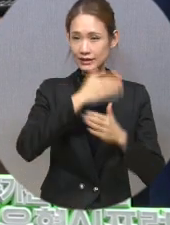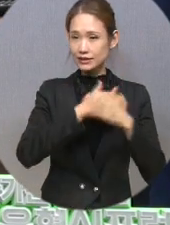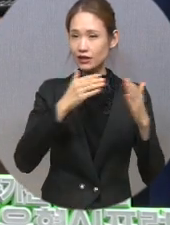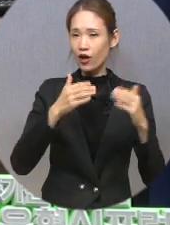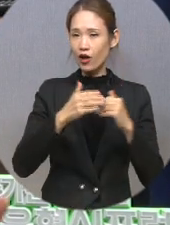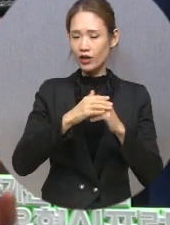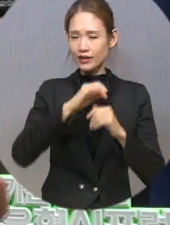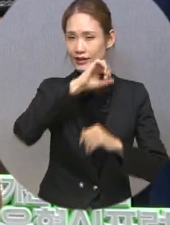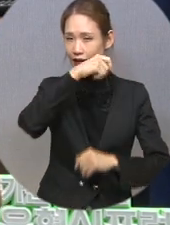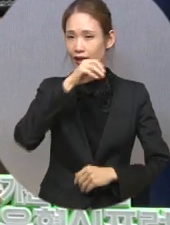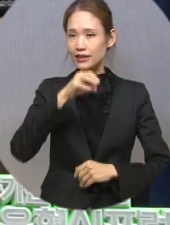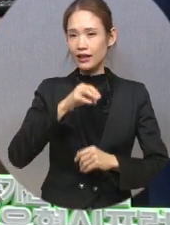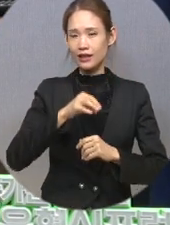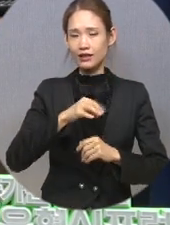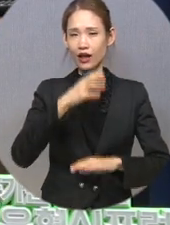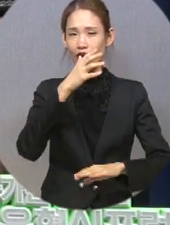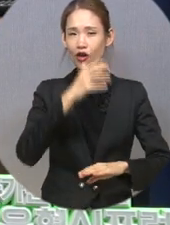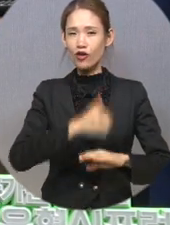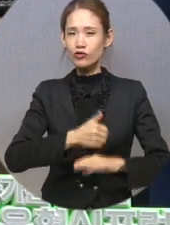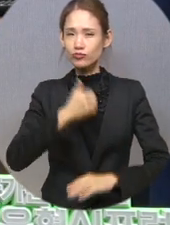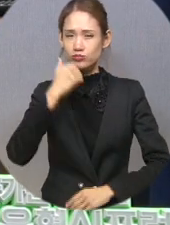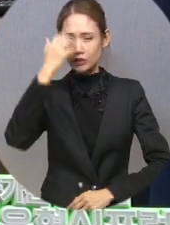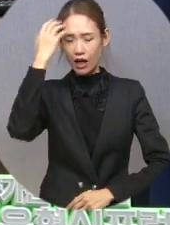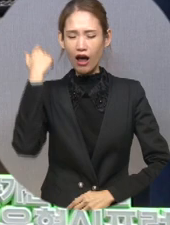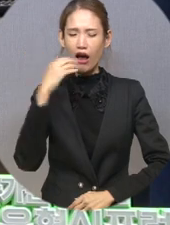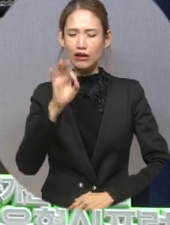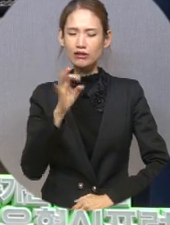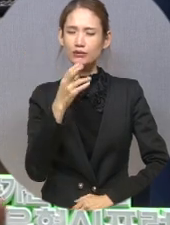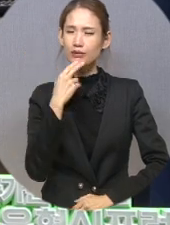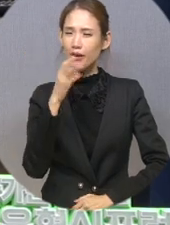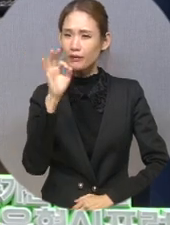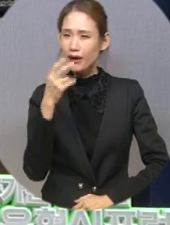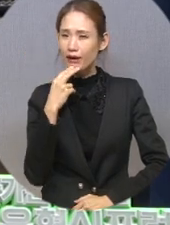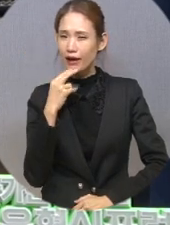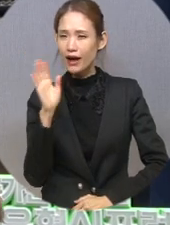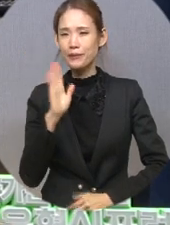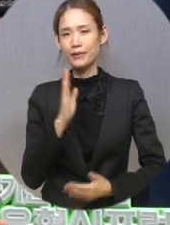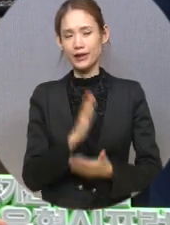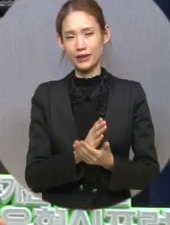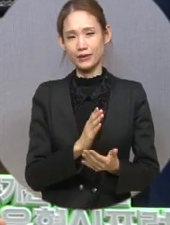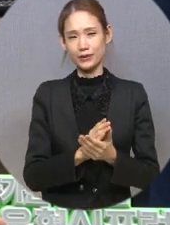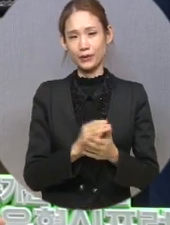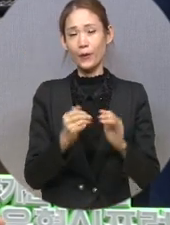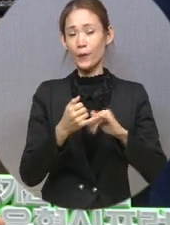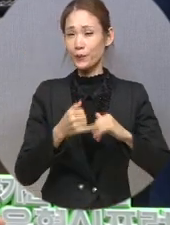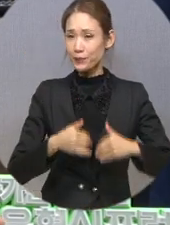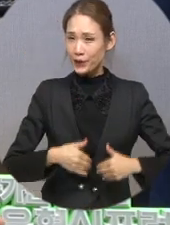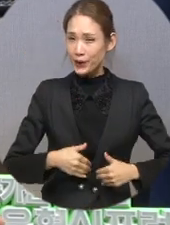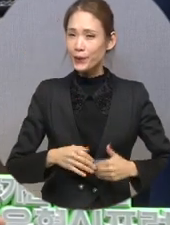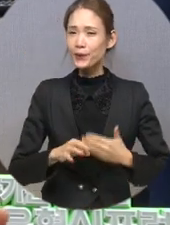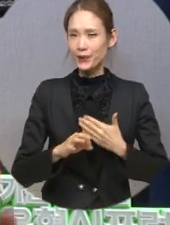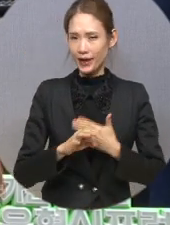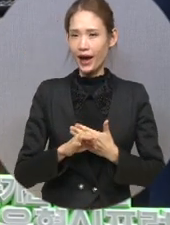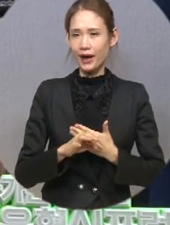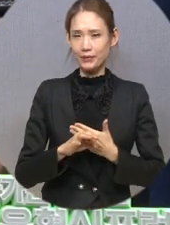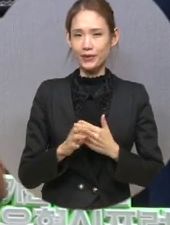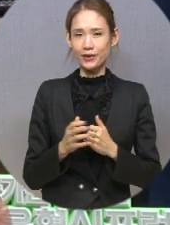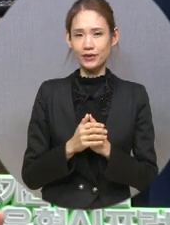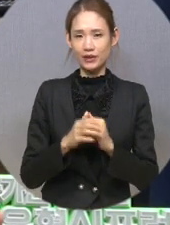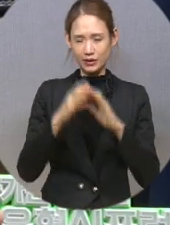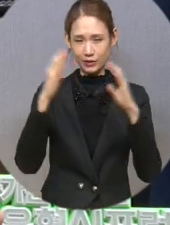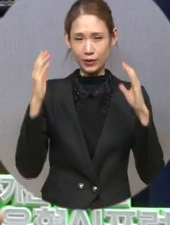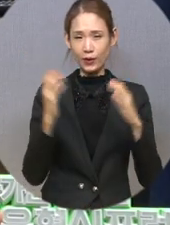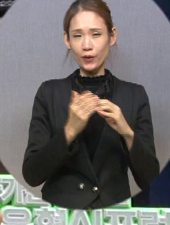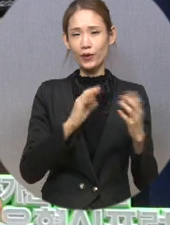결국은 학생들을 위해서, 뭐 맨날 돈 없다가 아니라, 정말 학생들에게 필요하다면, 전